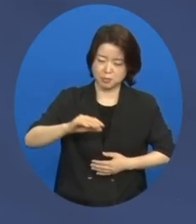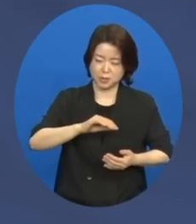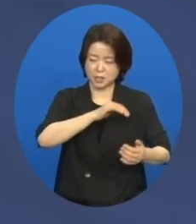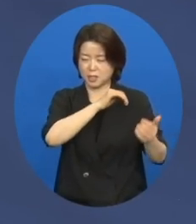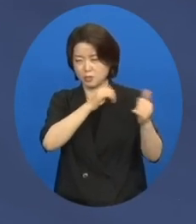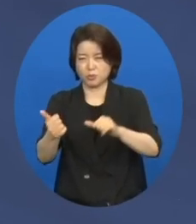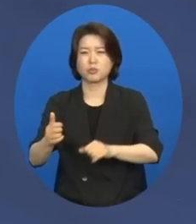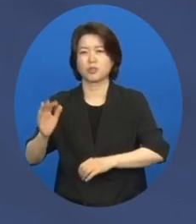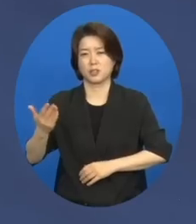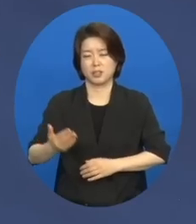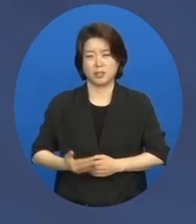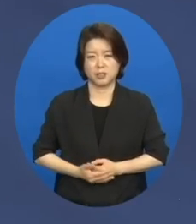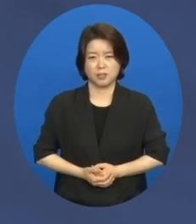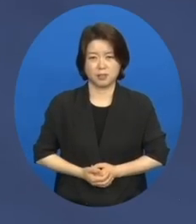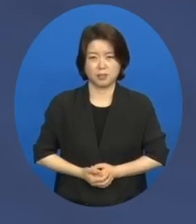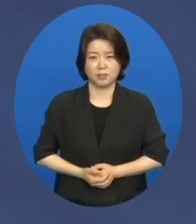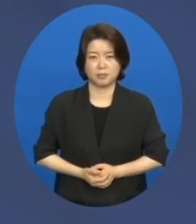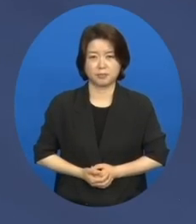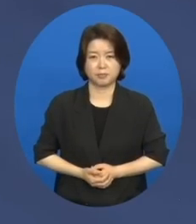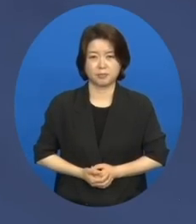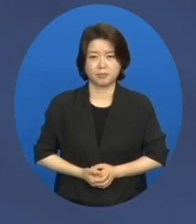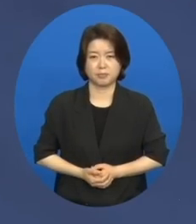응?